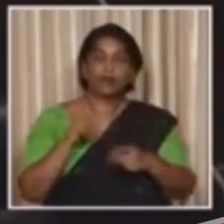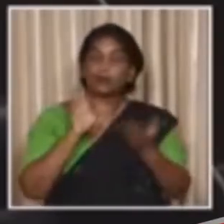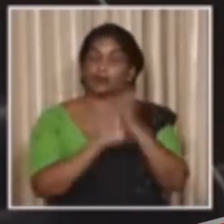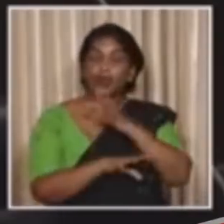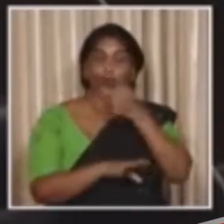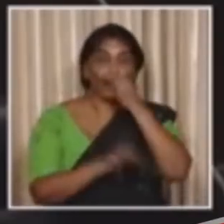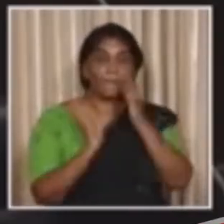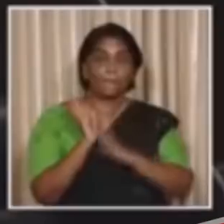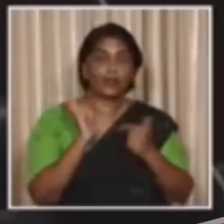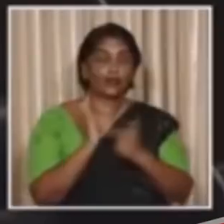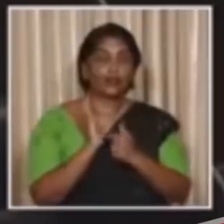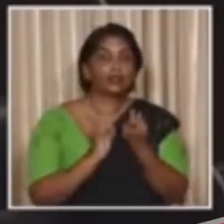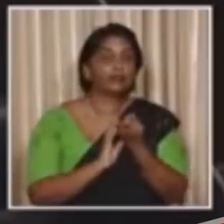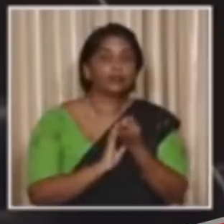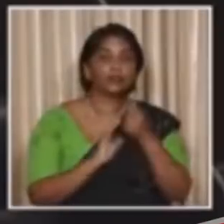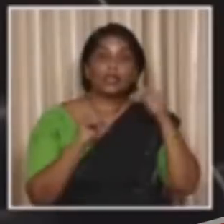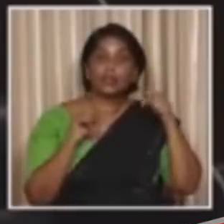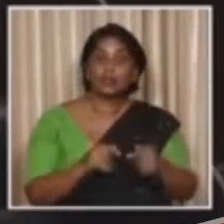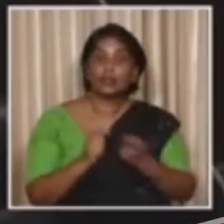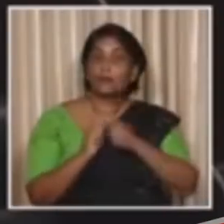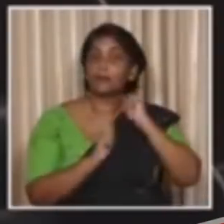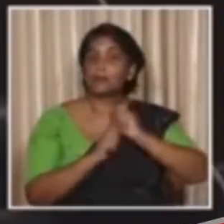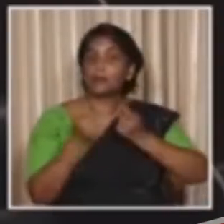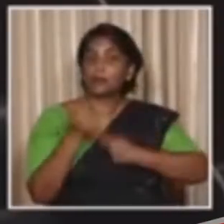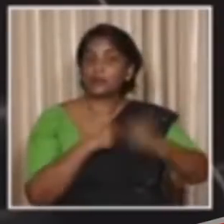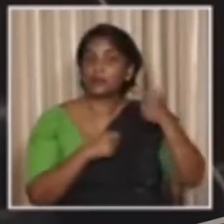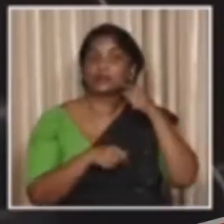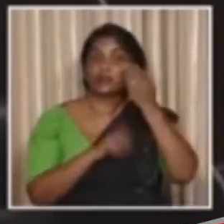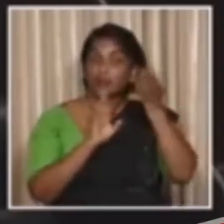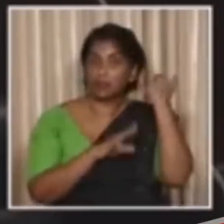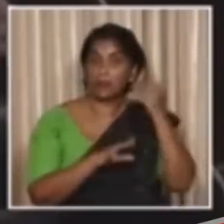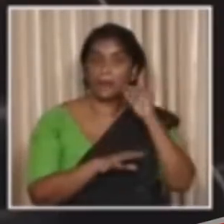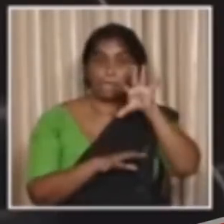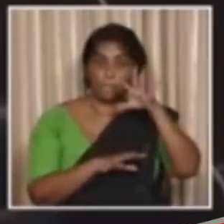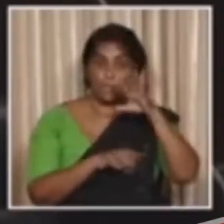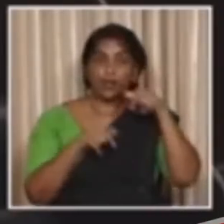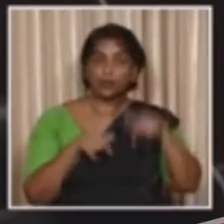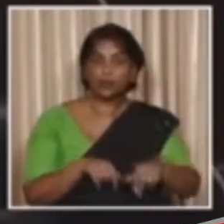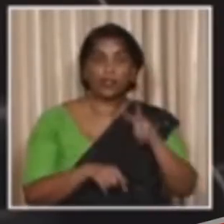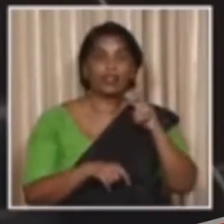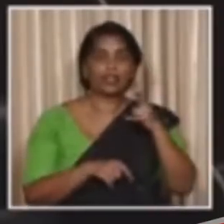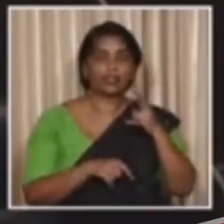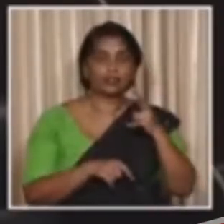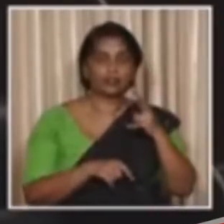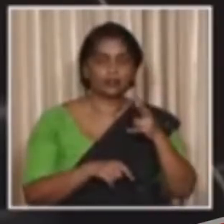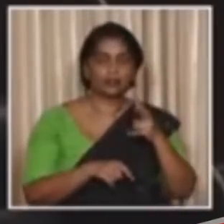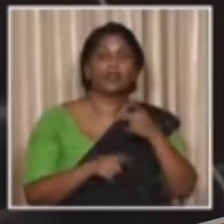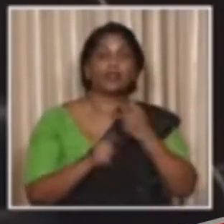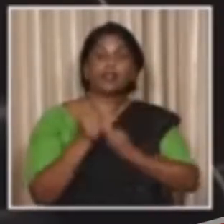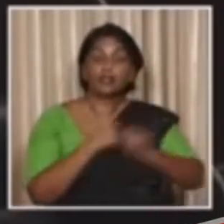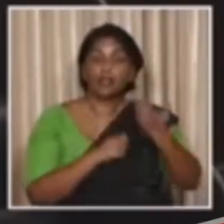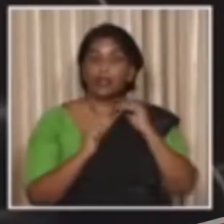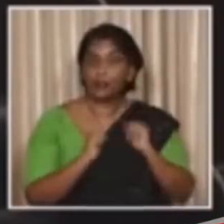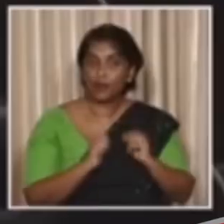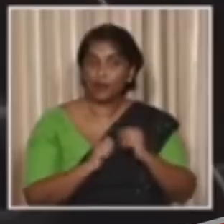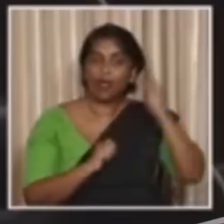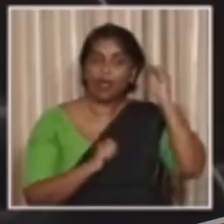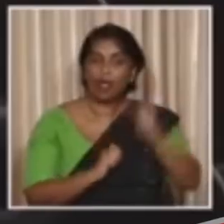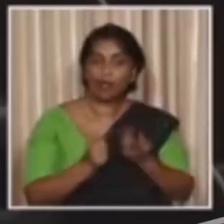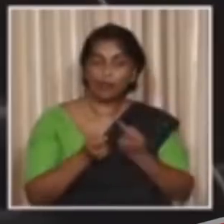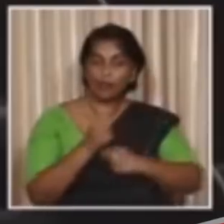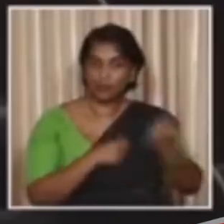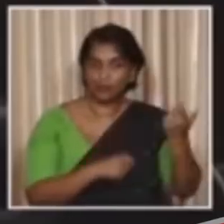ලුණු මෙට්‍රික් ටන් කීයටද? දැන් දෙන්නේ කීයටද? ඒ කාලේ දුන්නේ 500 නම් දැන් දෙන්නේ 200ට. ඒ දෙන්නේ මොකද? අඩු ගානට